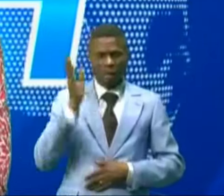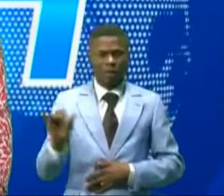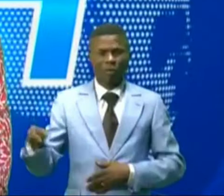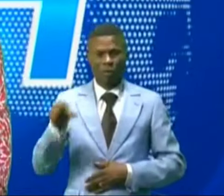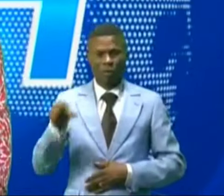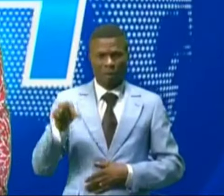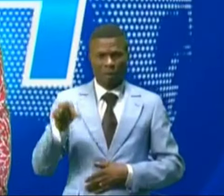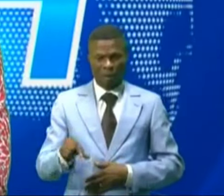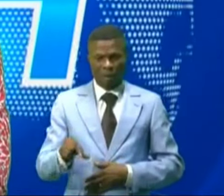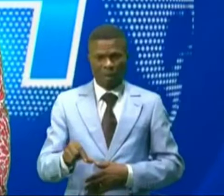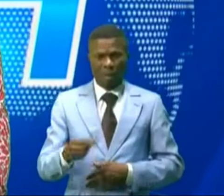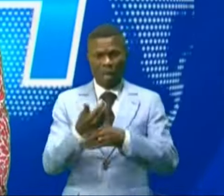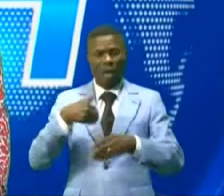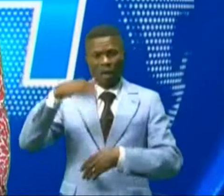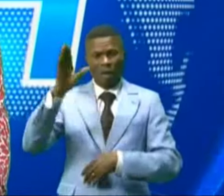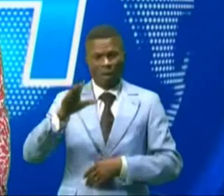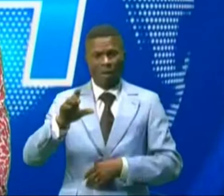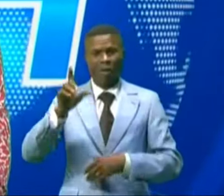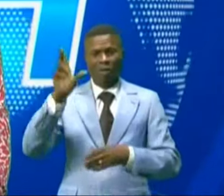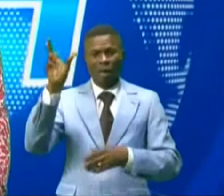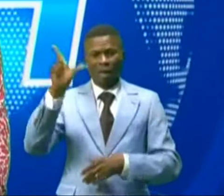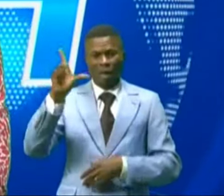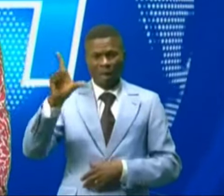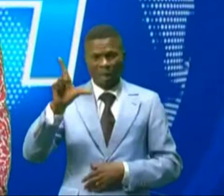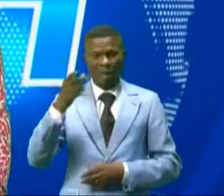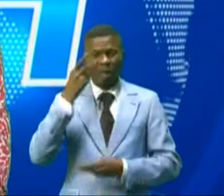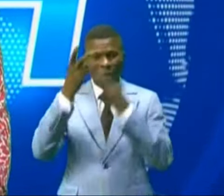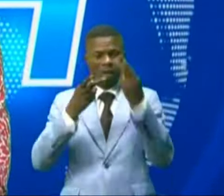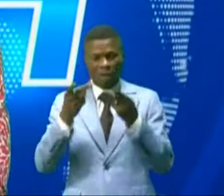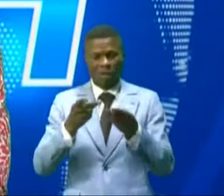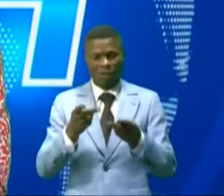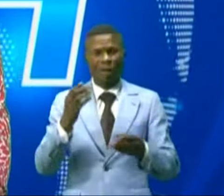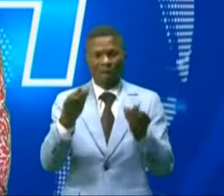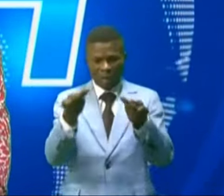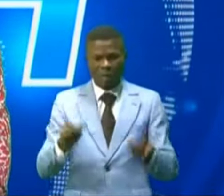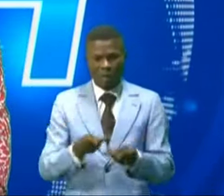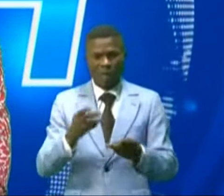a, avant de se rendre à Likasi, visité ces chantiers.